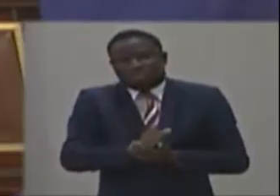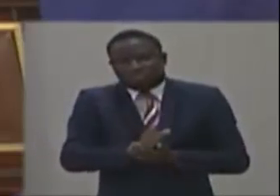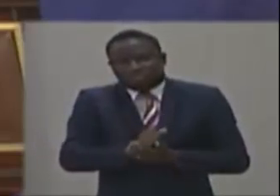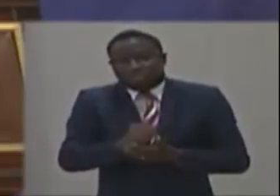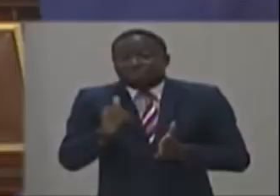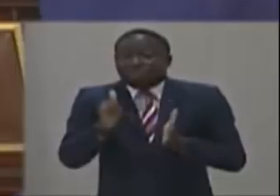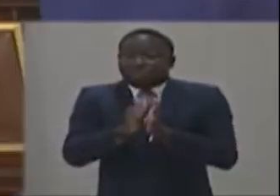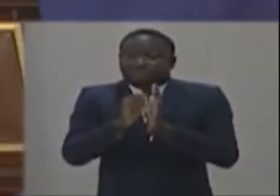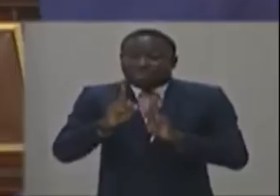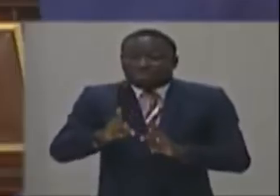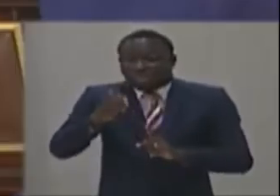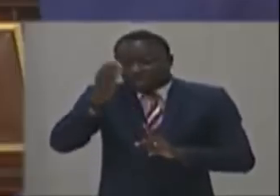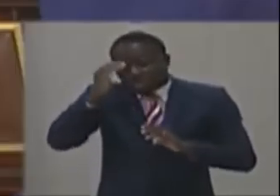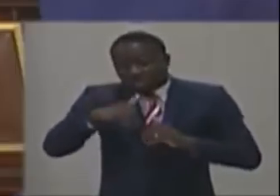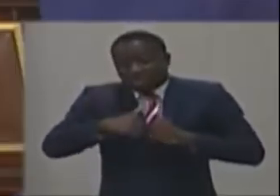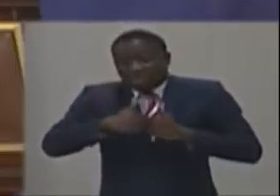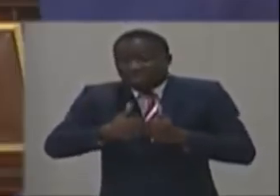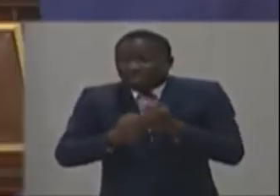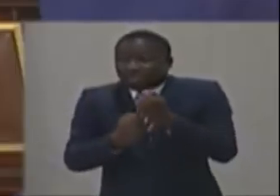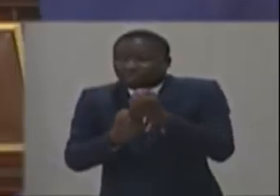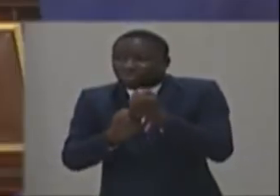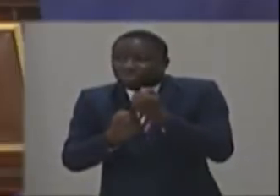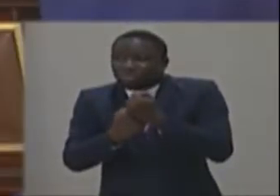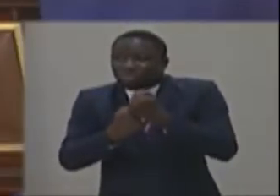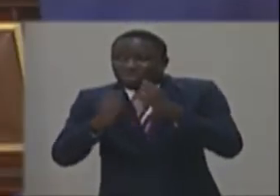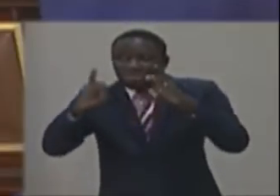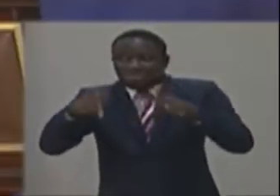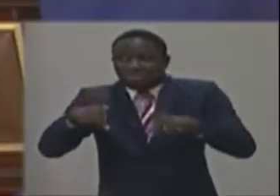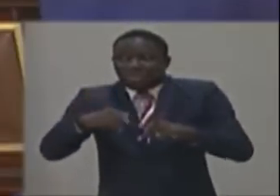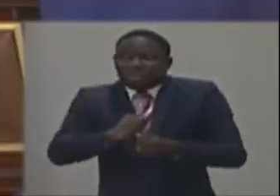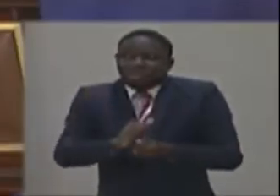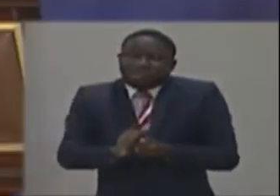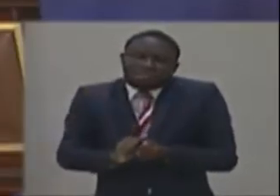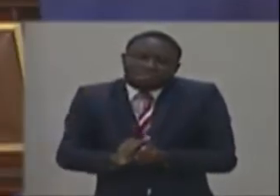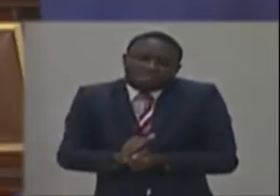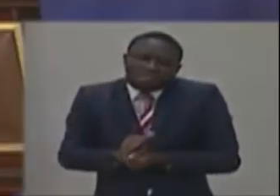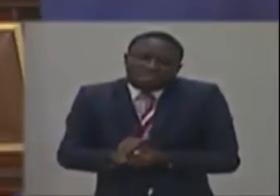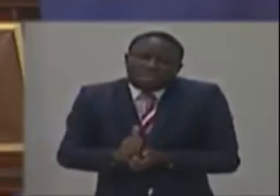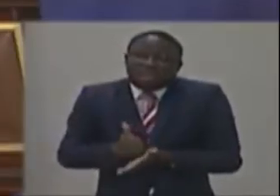Nous c'est monde qui compte comment il supporte le monde, les ap souffrir.